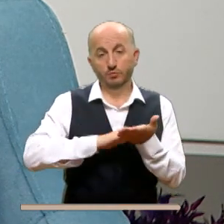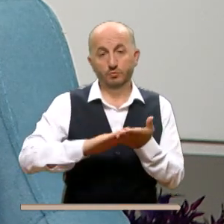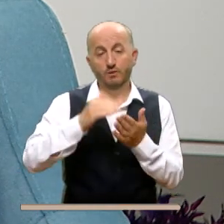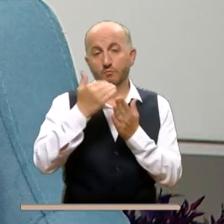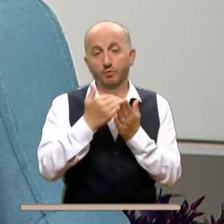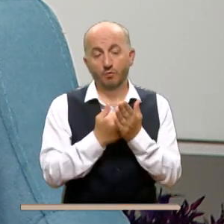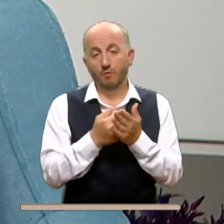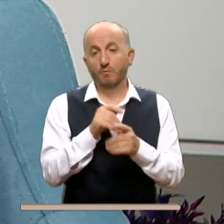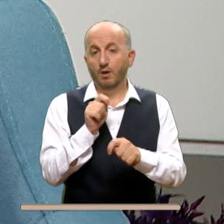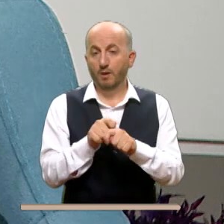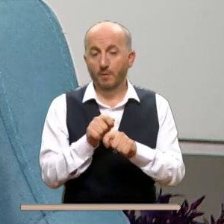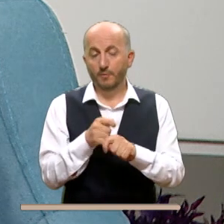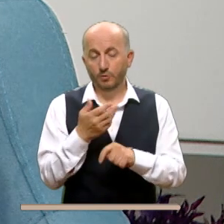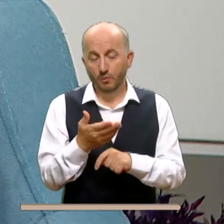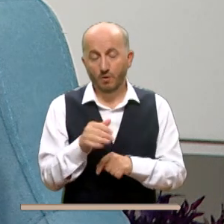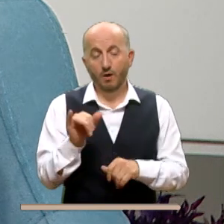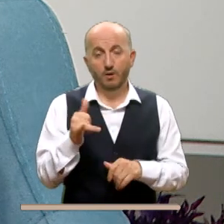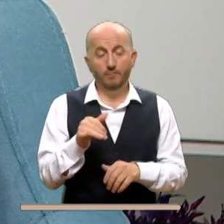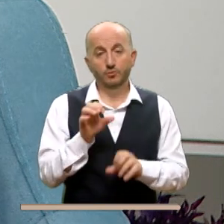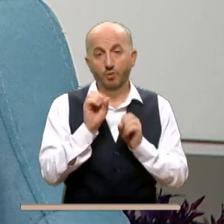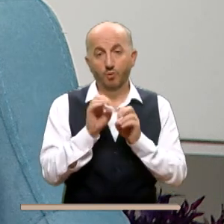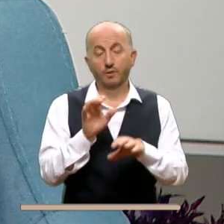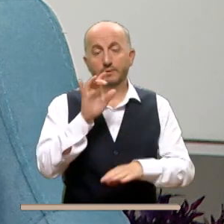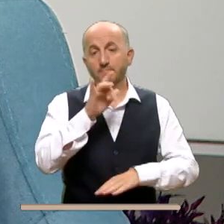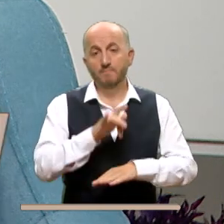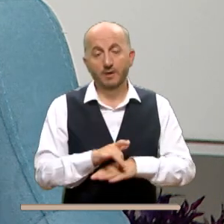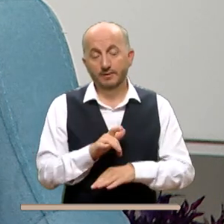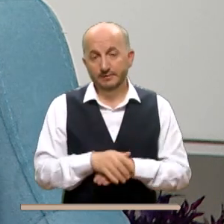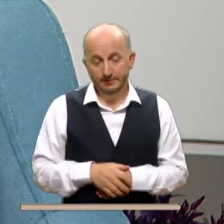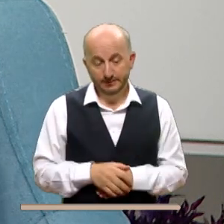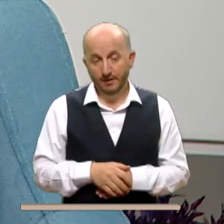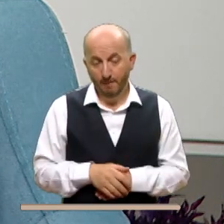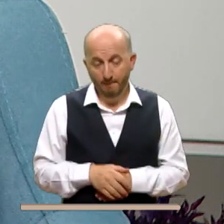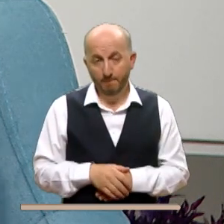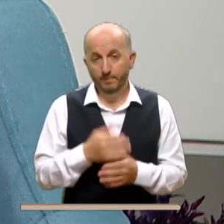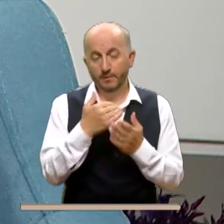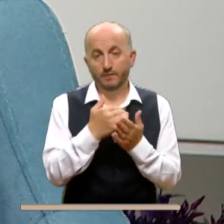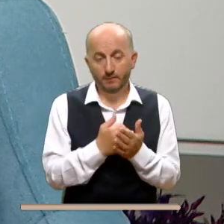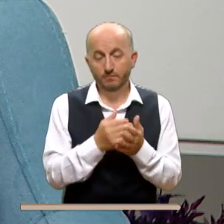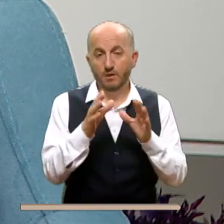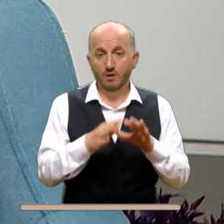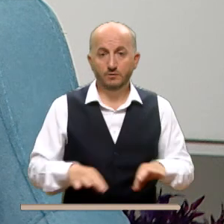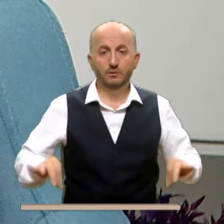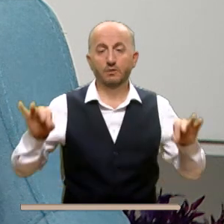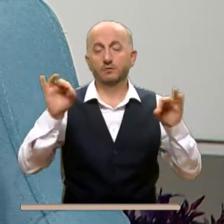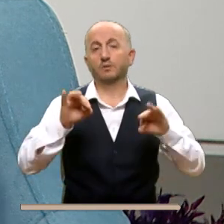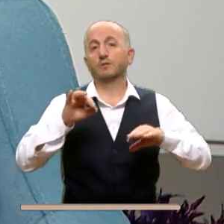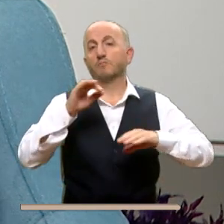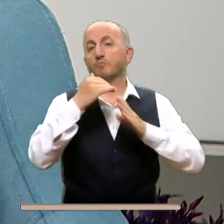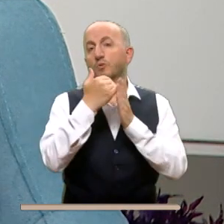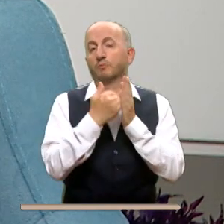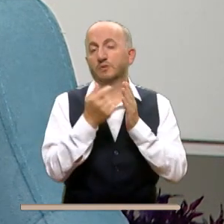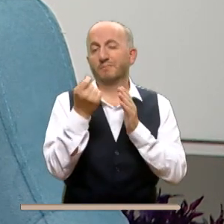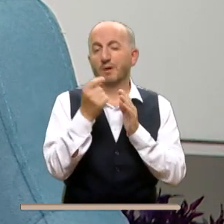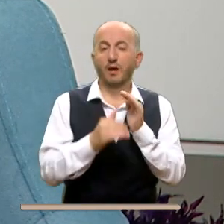uygulayabiliyorlar. Mesela Arapça Öğretim Merkezi'nde Arapça programımız, hazırlıktaki programımız biraz